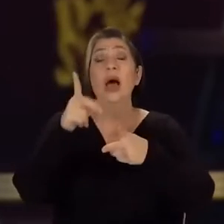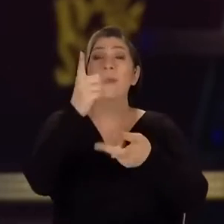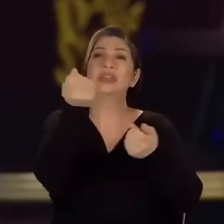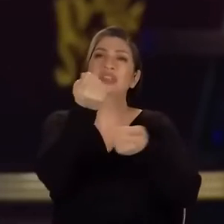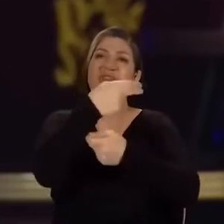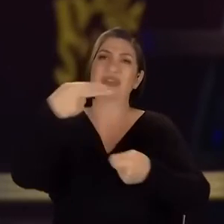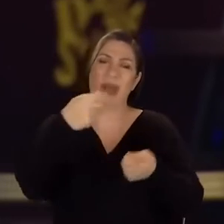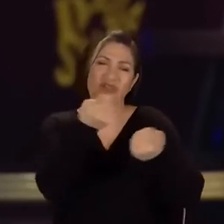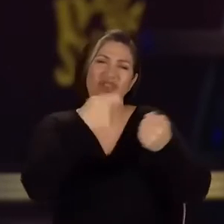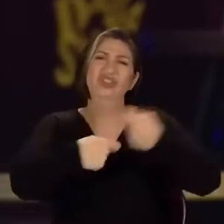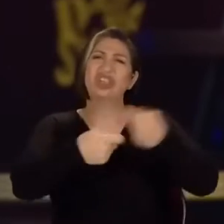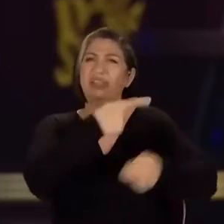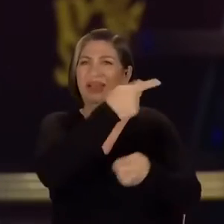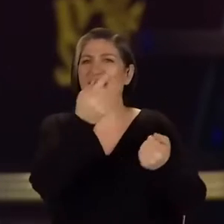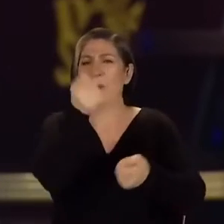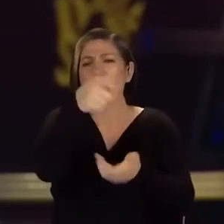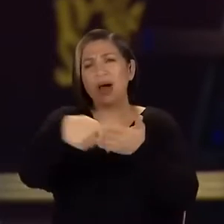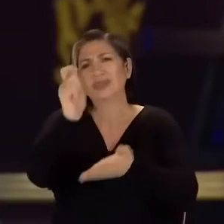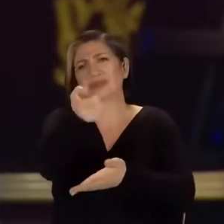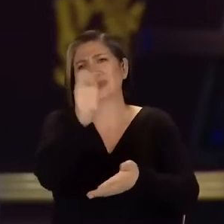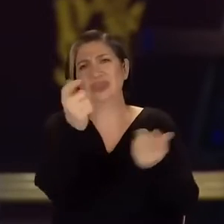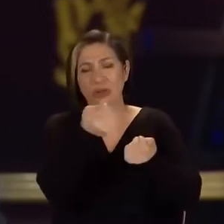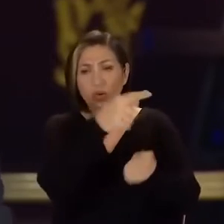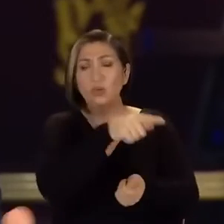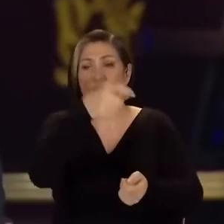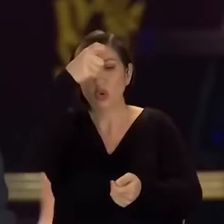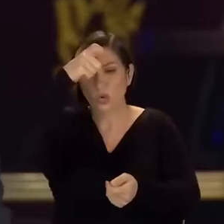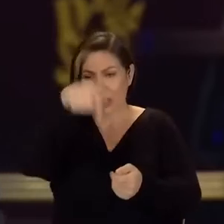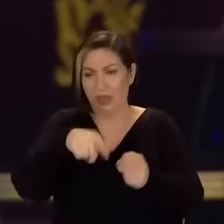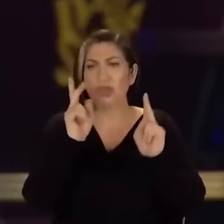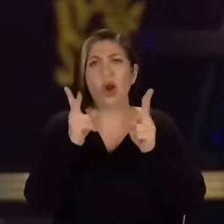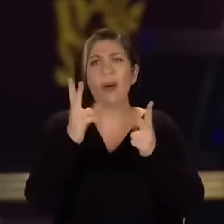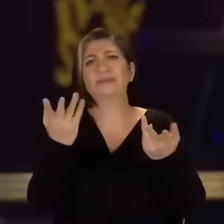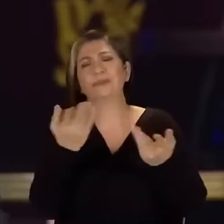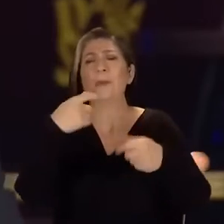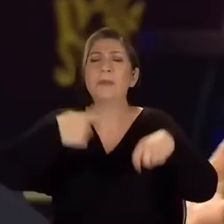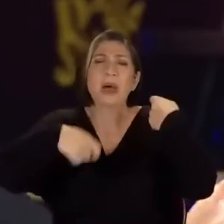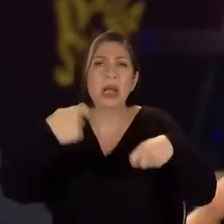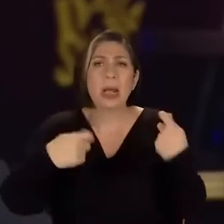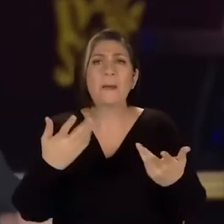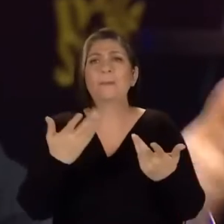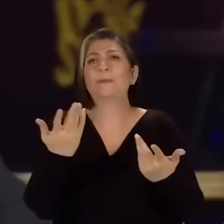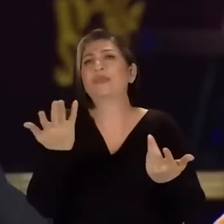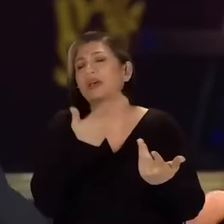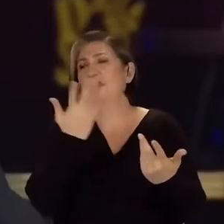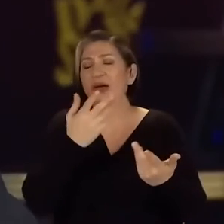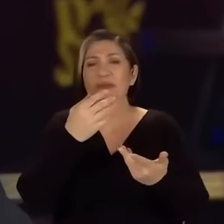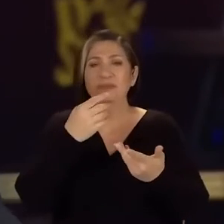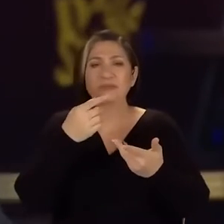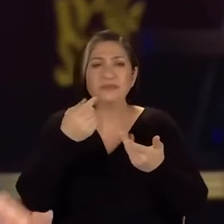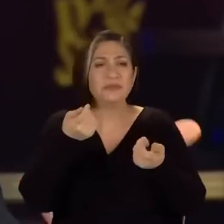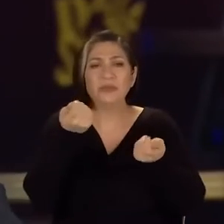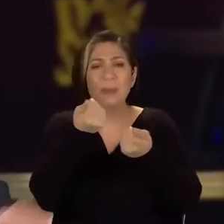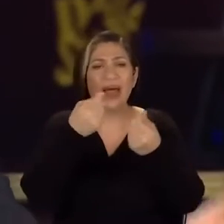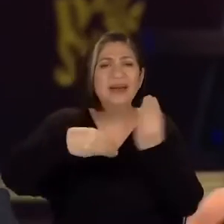çalışıyorsanız ve bu şirket Türkiye'de kurulu bir normal bir şirketse, normal dediğim işte banka veya finans dışı